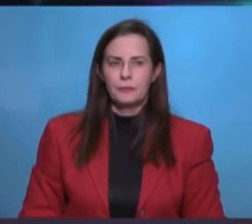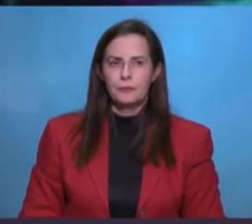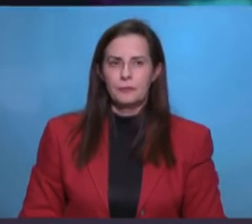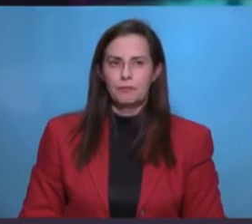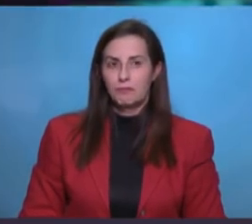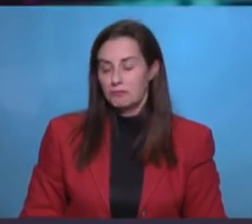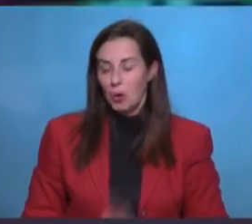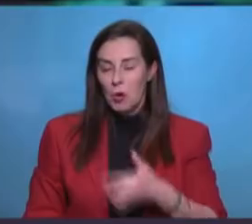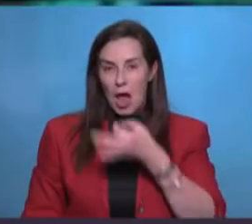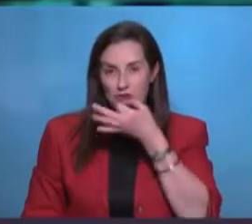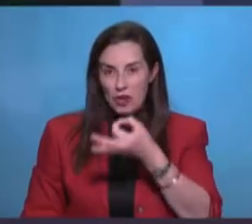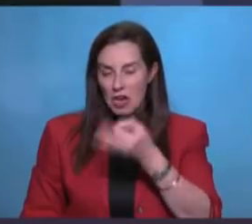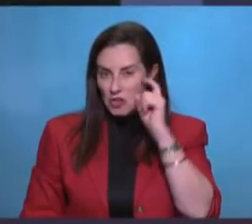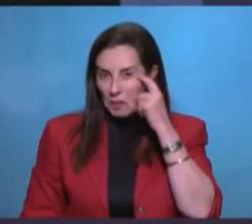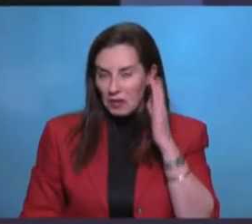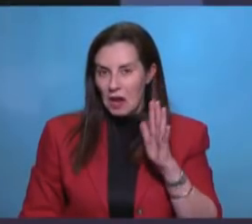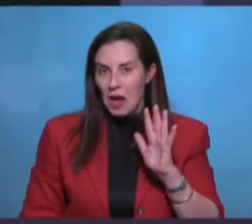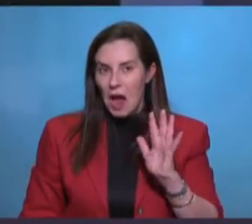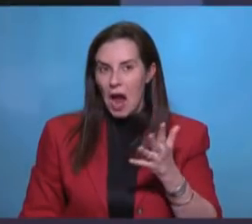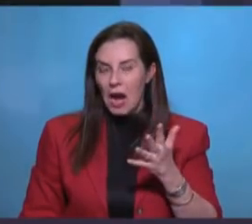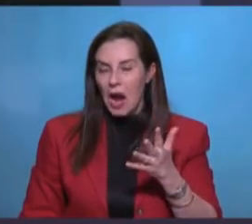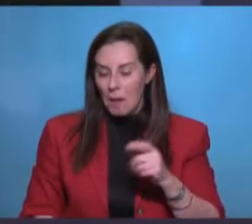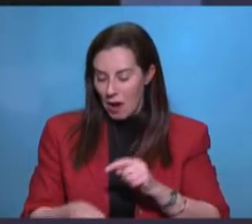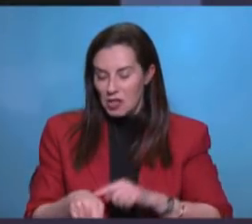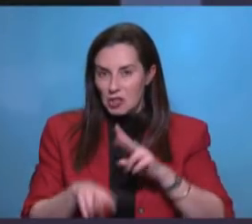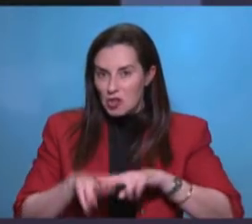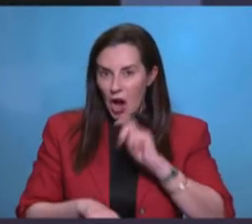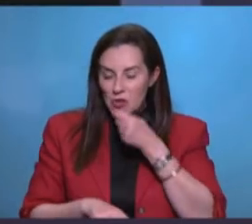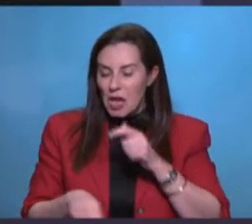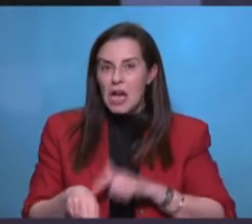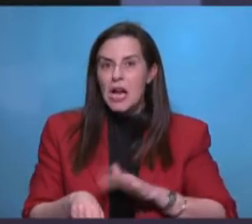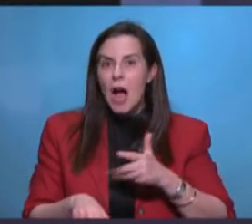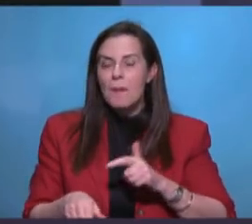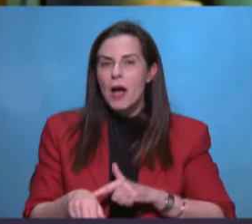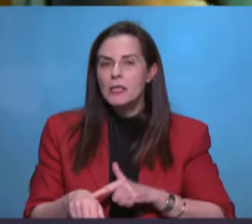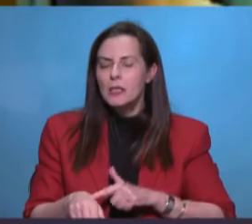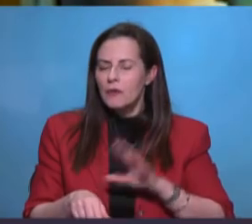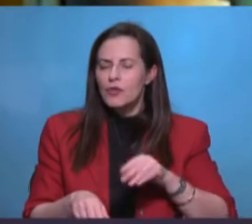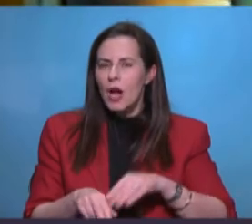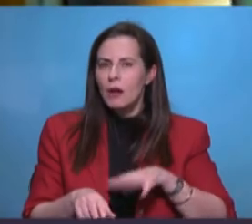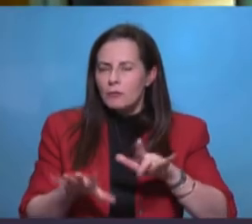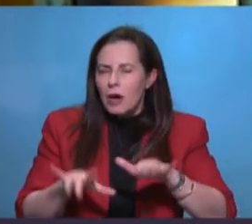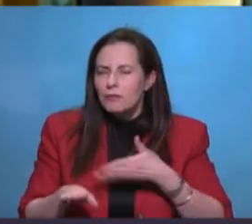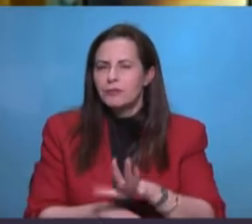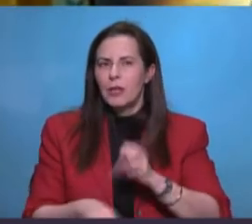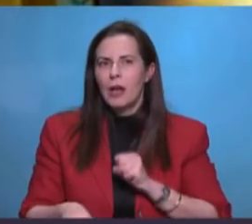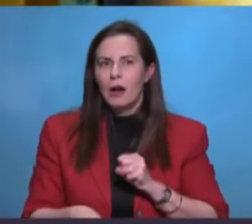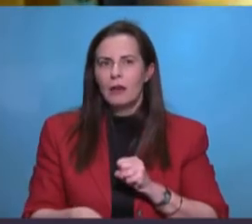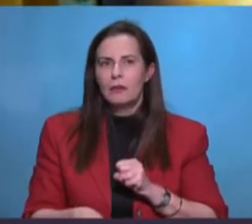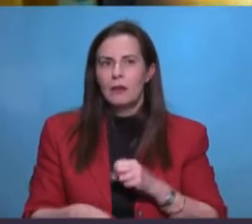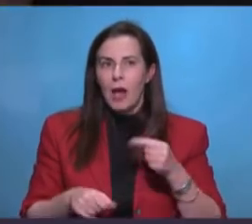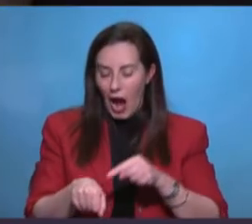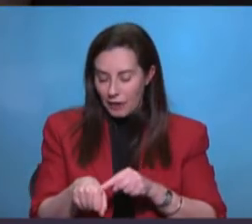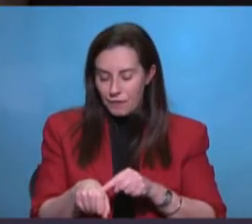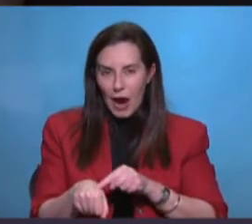ואולי השאלה שמטרידה ביותר היא כמה חשוף המידע, ועד כמה הוא עלול להיות יעד לפריצות של האקרים. השבבים הנוכחיים הם